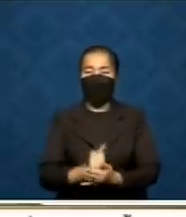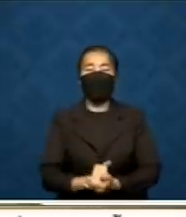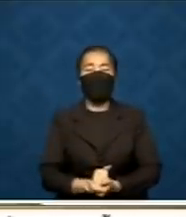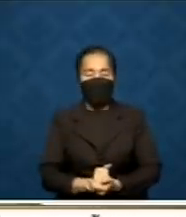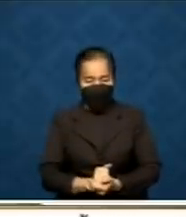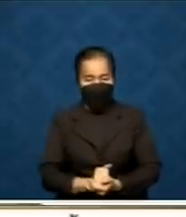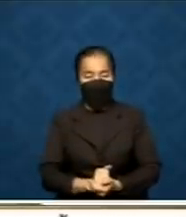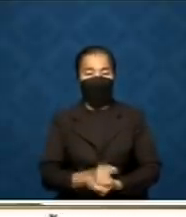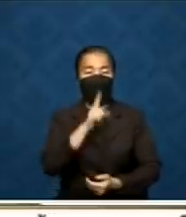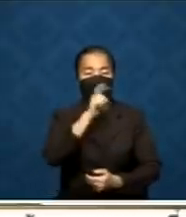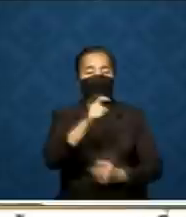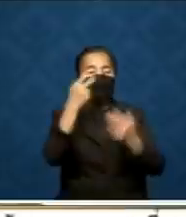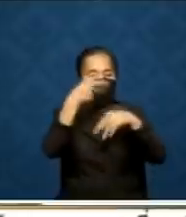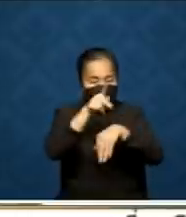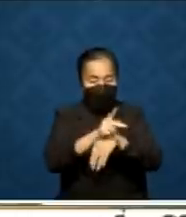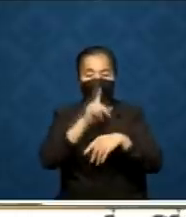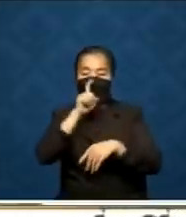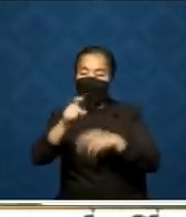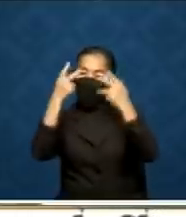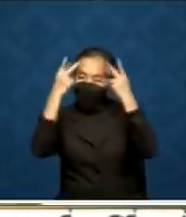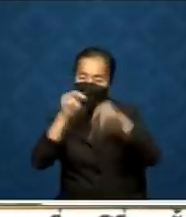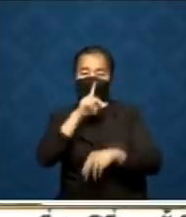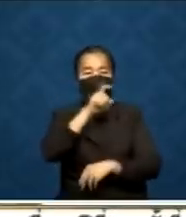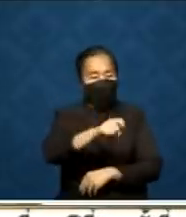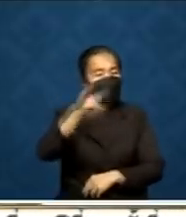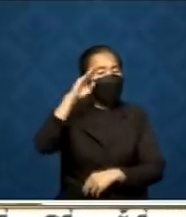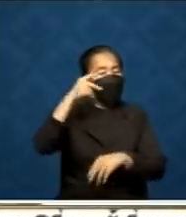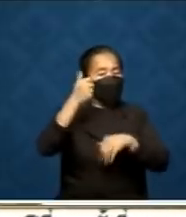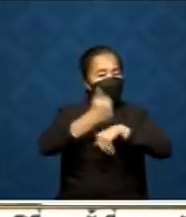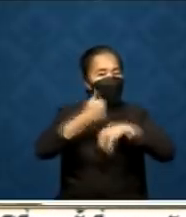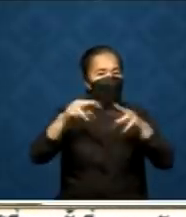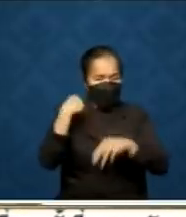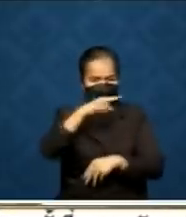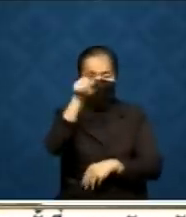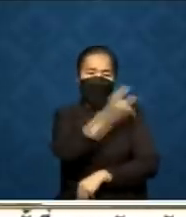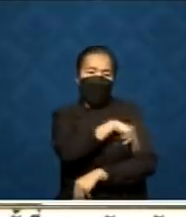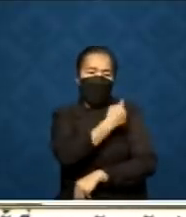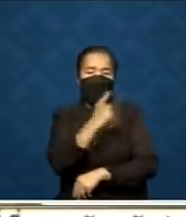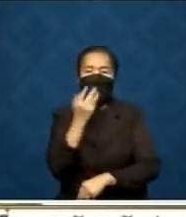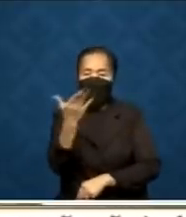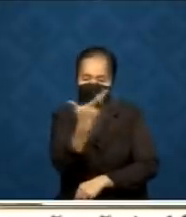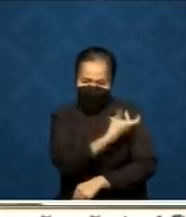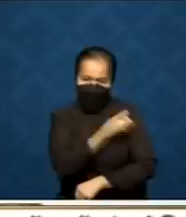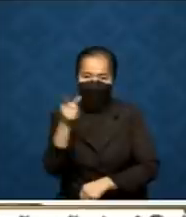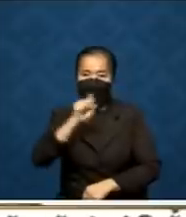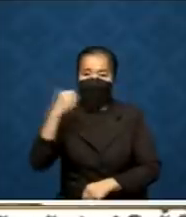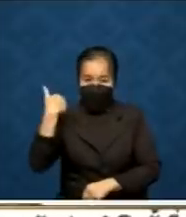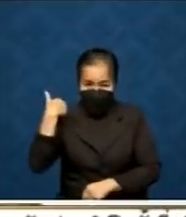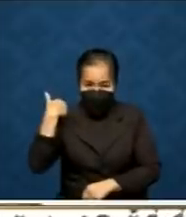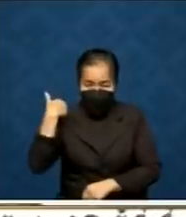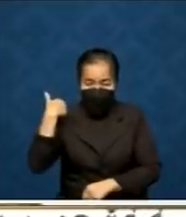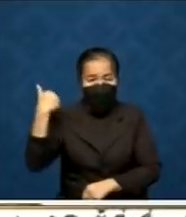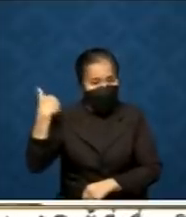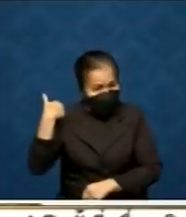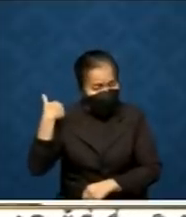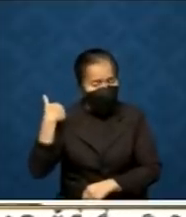ท่านนายกอยู่ถามนายกทำหน้าที่ผมหน่อยมีหมอคนไหนเรียกร้องของชิโนแว๊กซ์ก็มีหมอกลุ่มไหนจะ